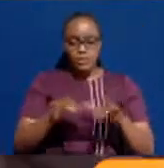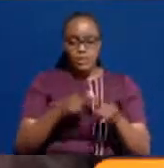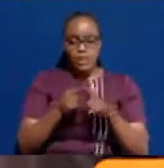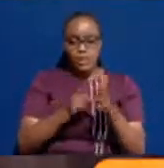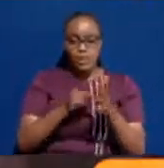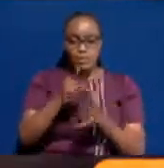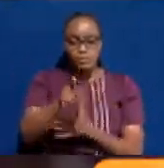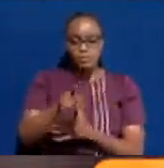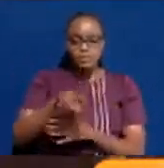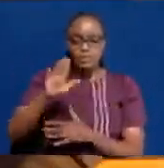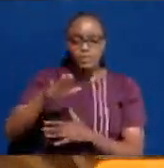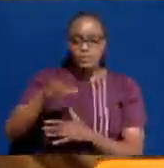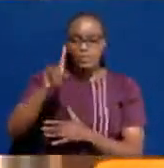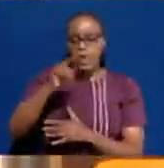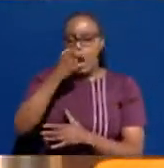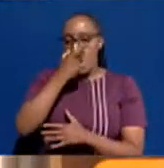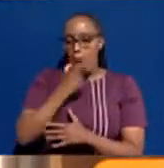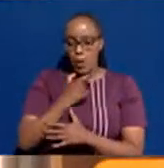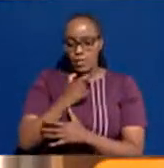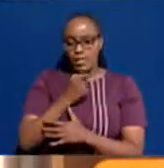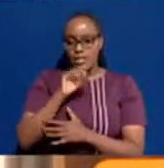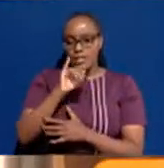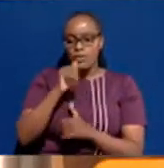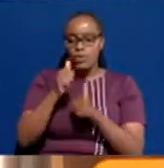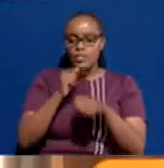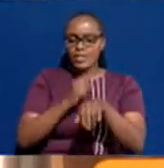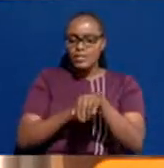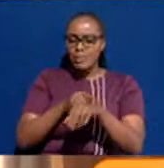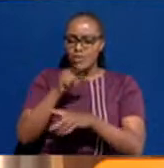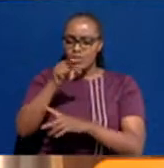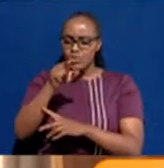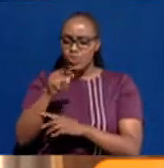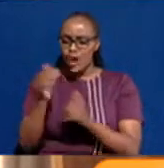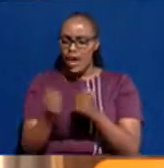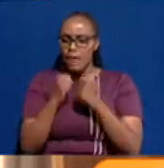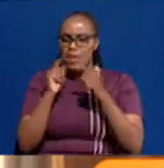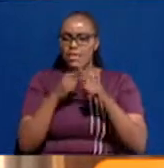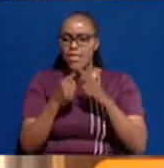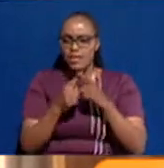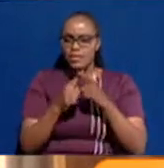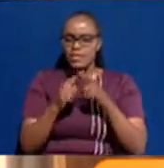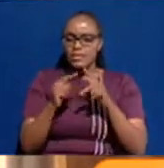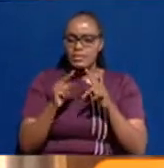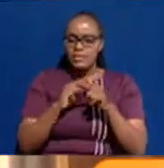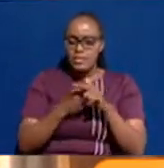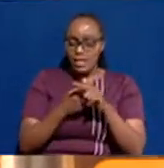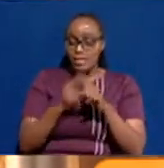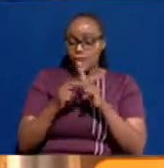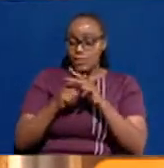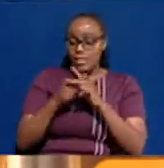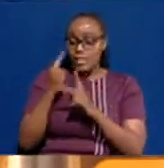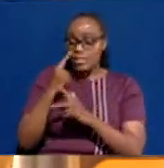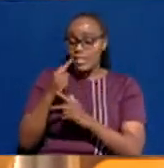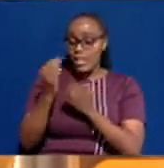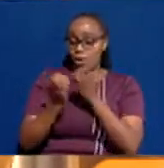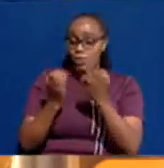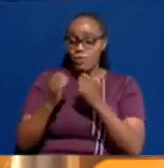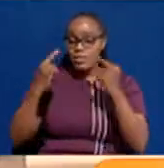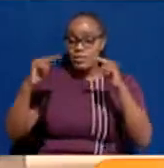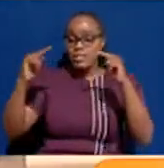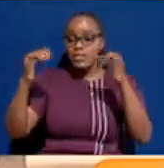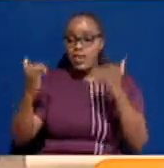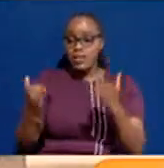Tukanunua ka pickup kamoja kazee. Ni wakati gani ambao uliwadia mpaka ukaja ukafunguka na biashara yako ikaimarika kufikia kiwango